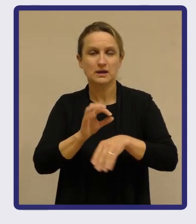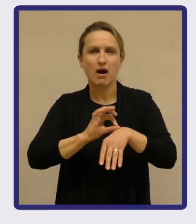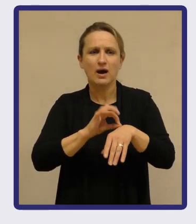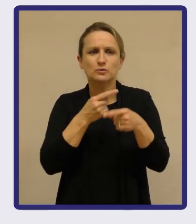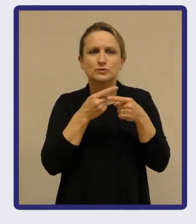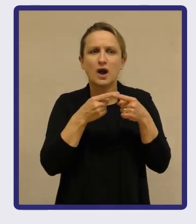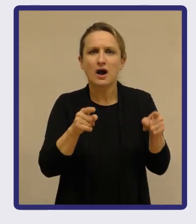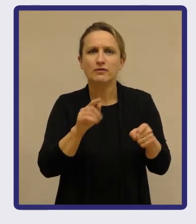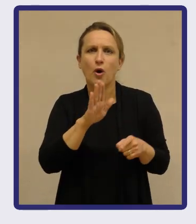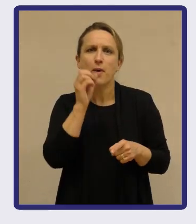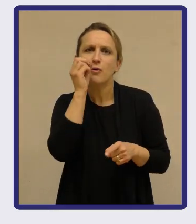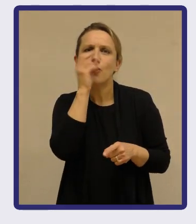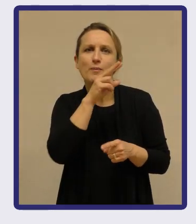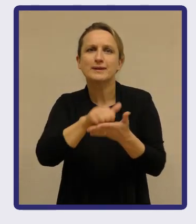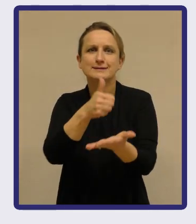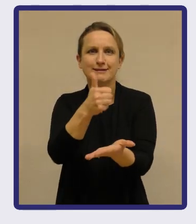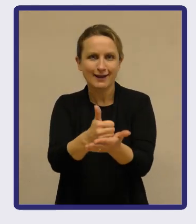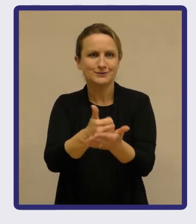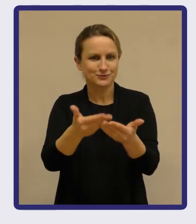kompetentsikeskus.